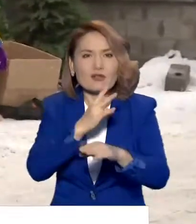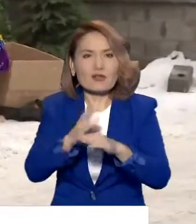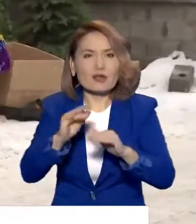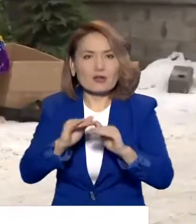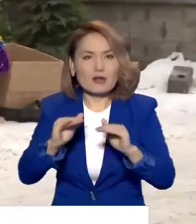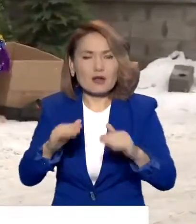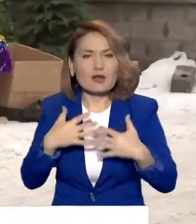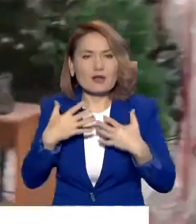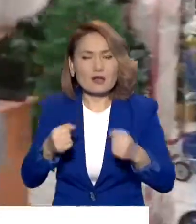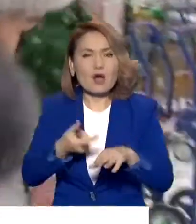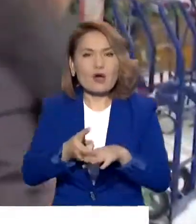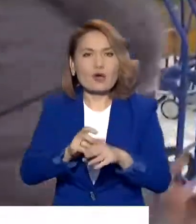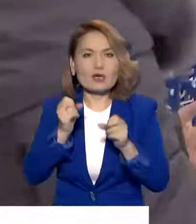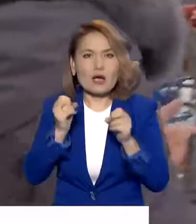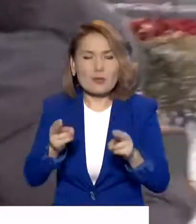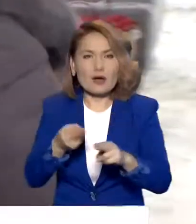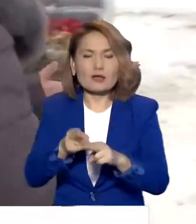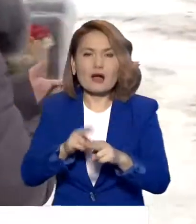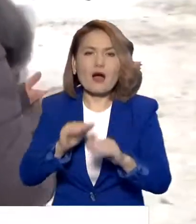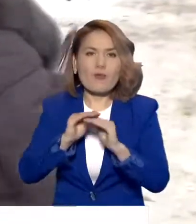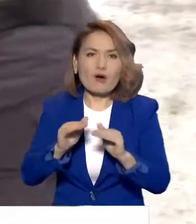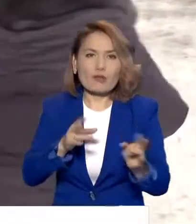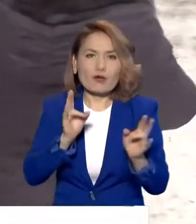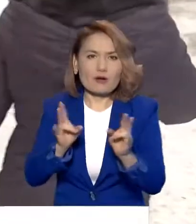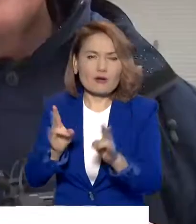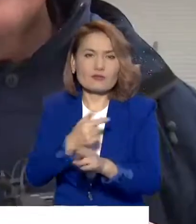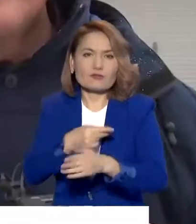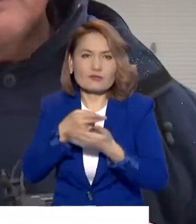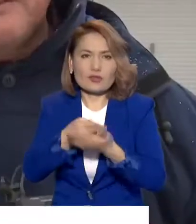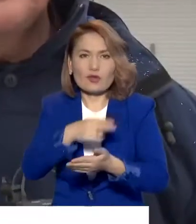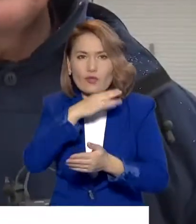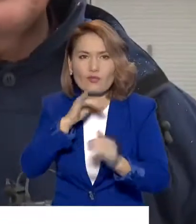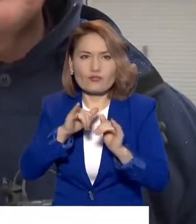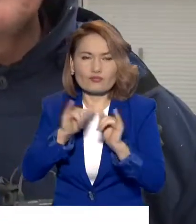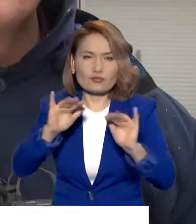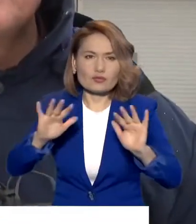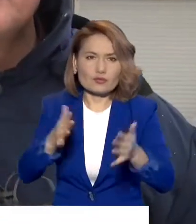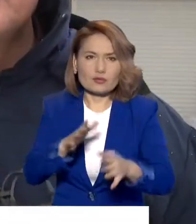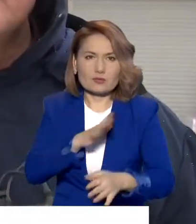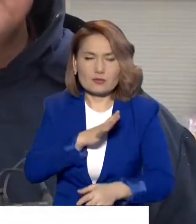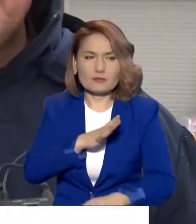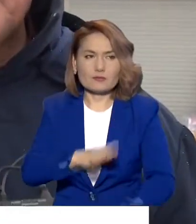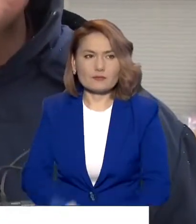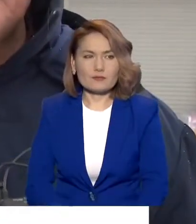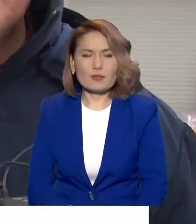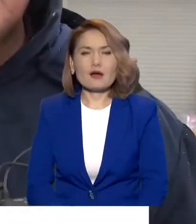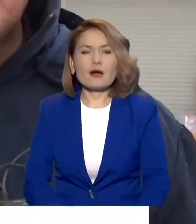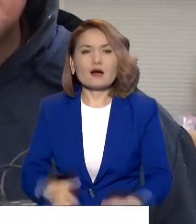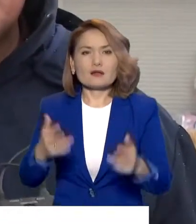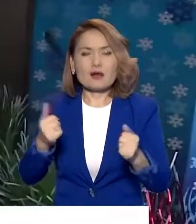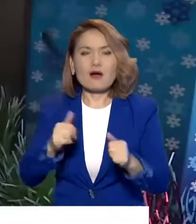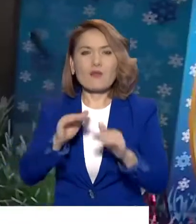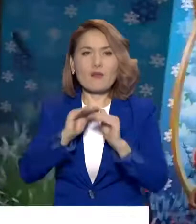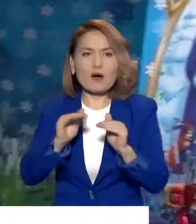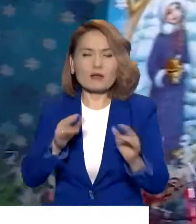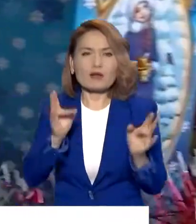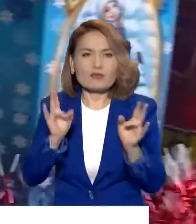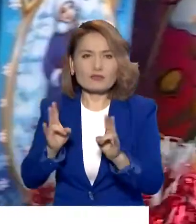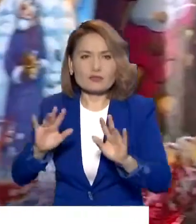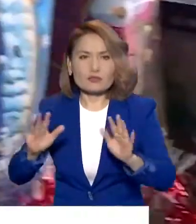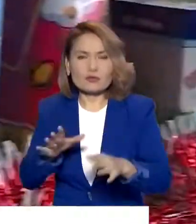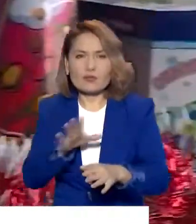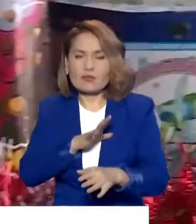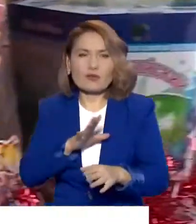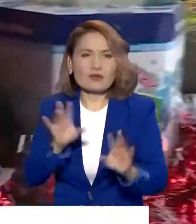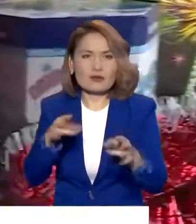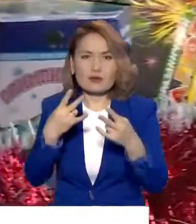оны пайдалану кезінде көбінесе балалар жарақат алып жатады. Құдай сақтасын, оның керегіне балалар жарақаттанып жатыр. Осы қажеті